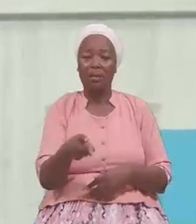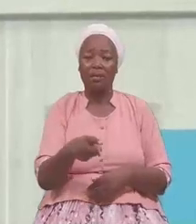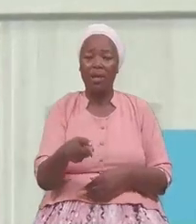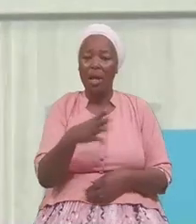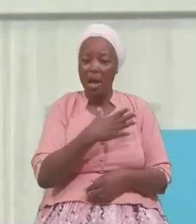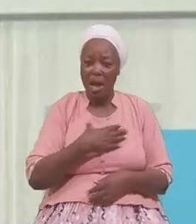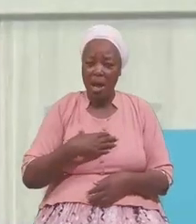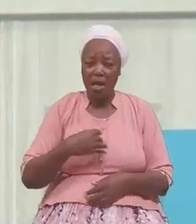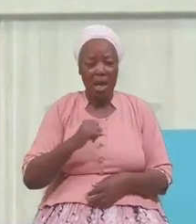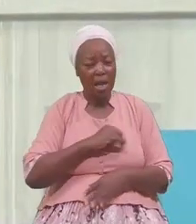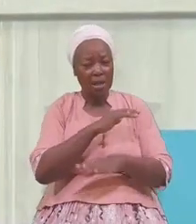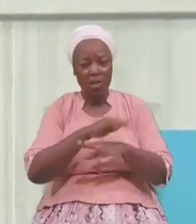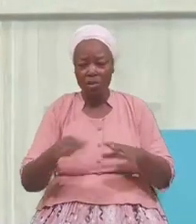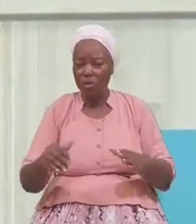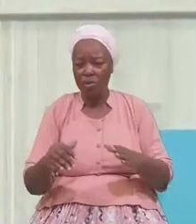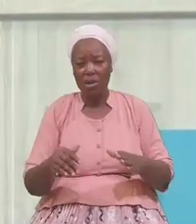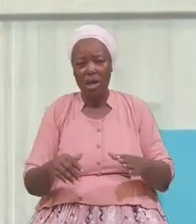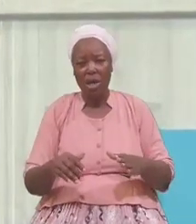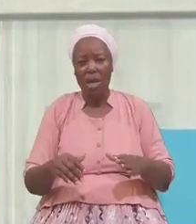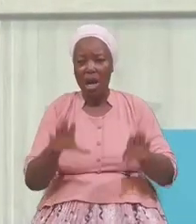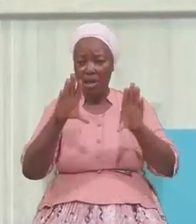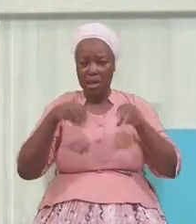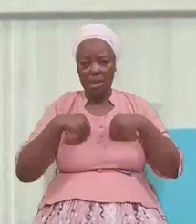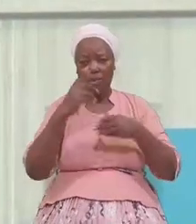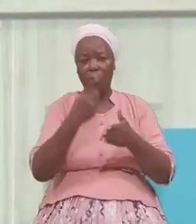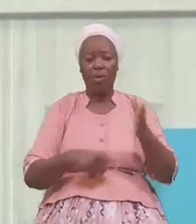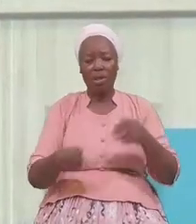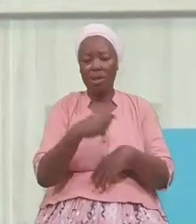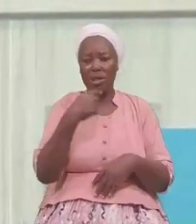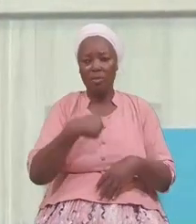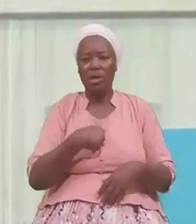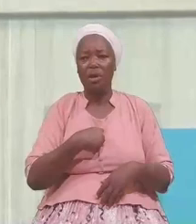Et je ne fais pas attention à ce qu'ils me disent. Tais-toi!